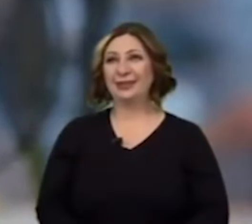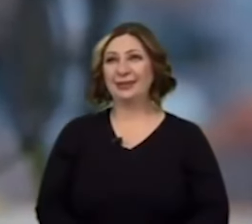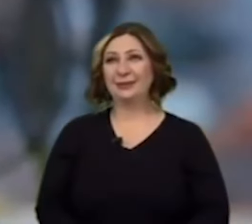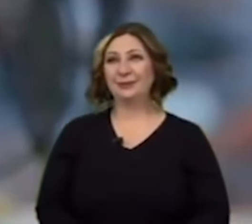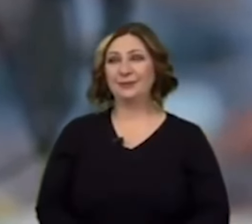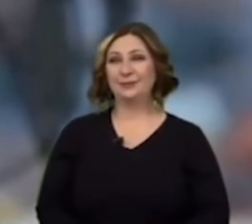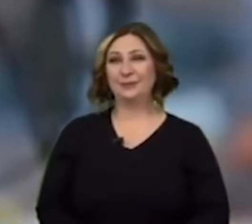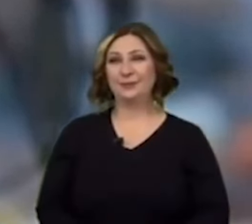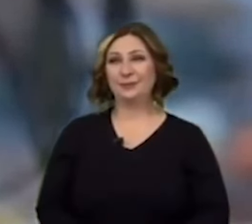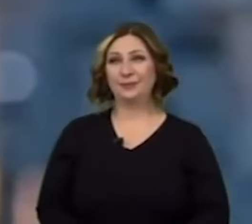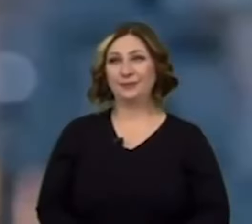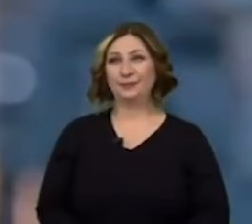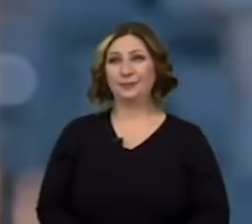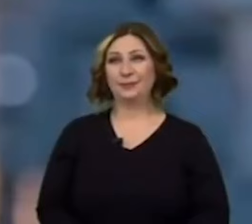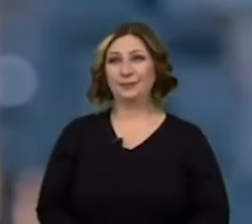Devam.